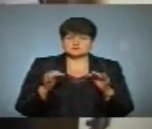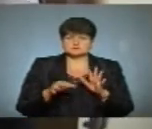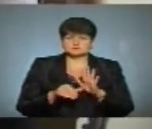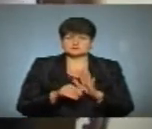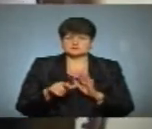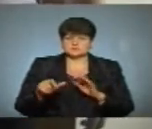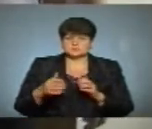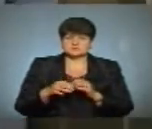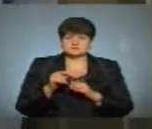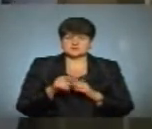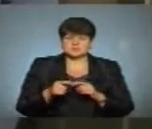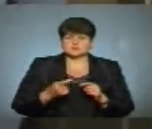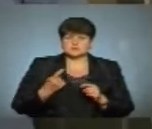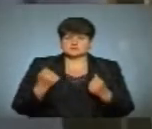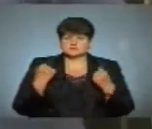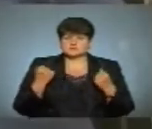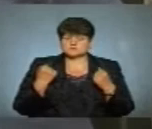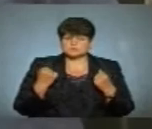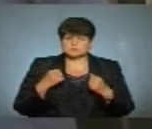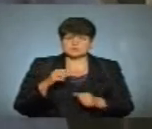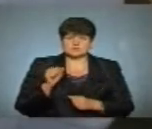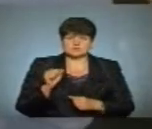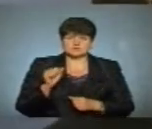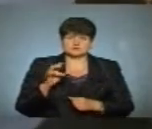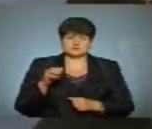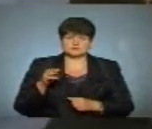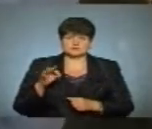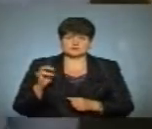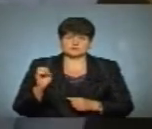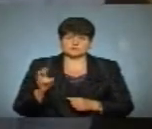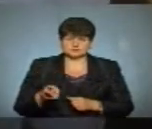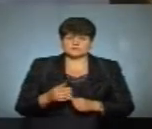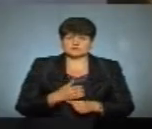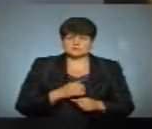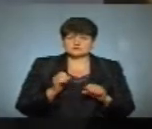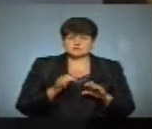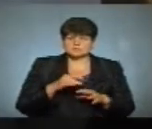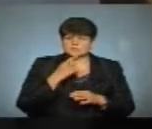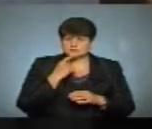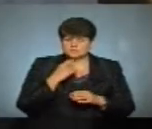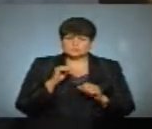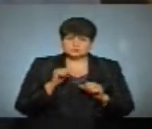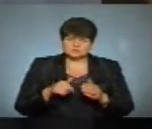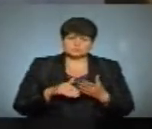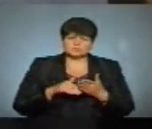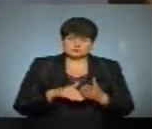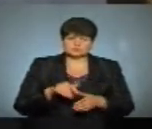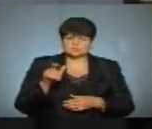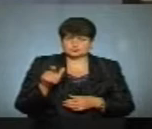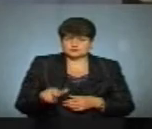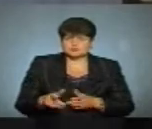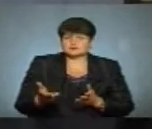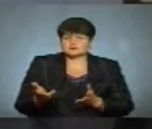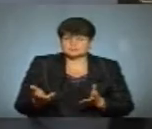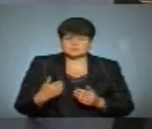осіб. Серед них майстер спорту Андрій Антонюк. Я хочу здати кров, щоб, можливо, допоможу людині якісь.